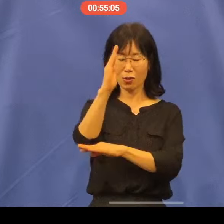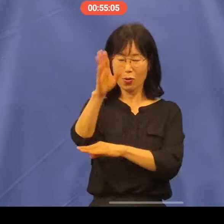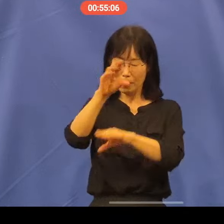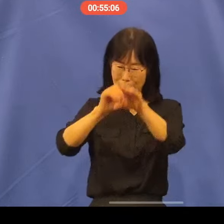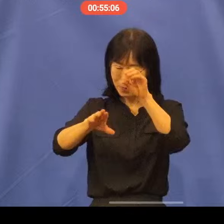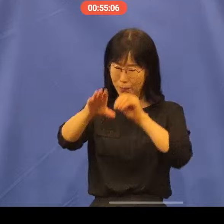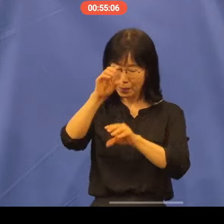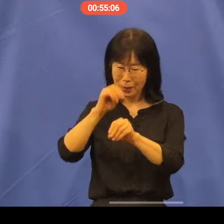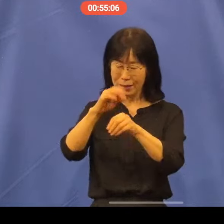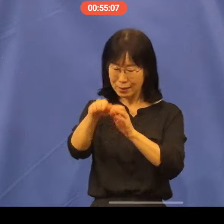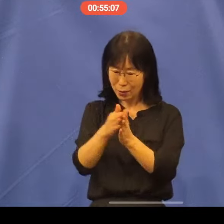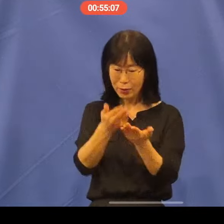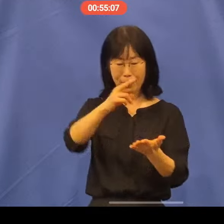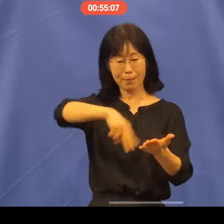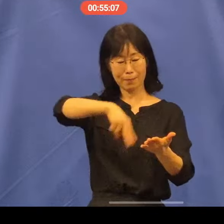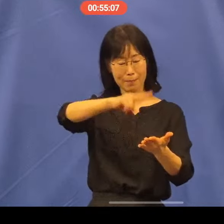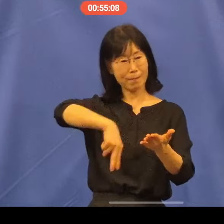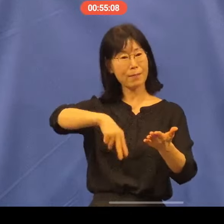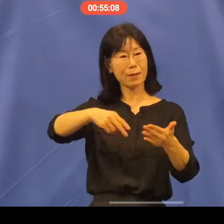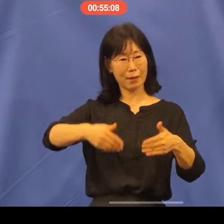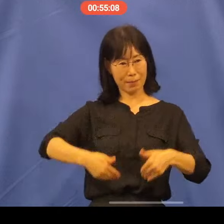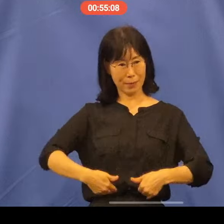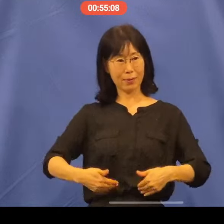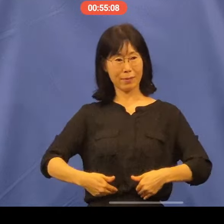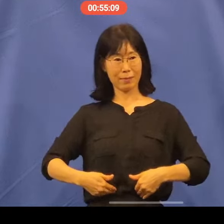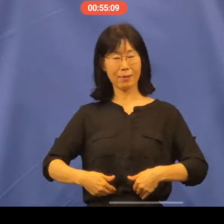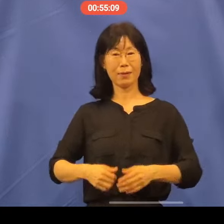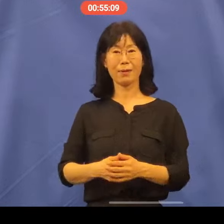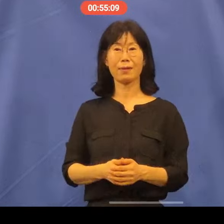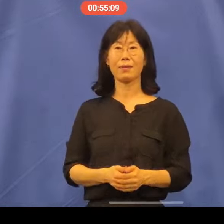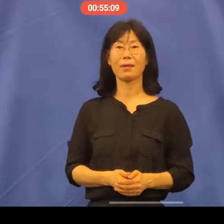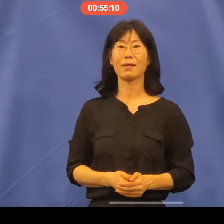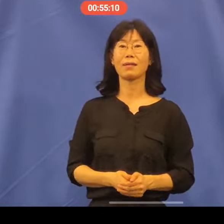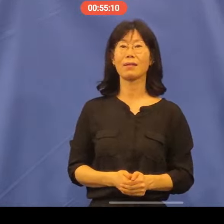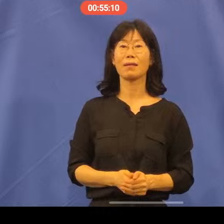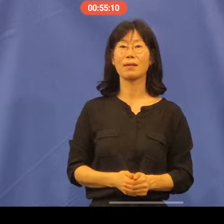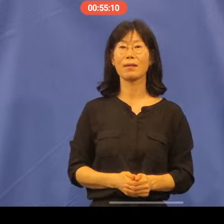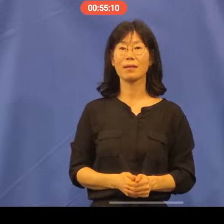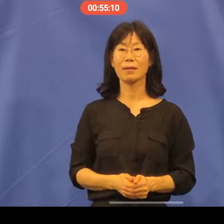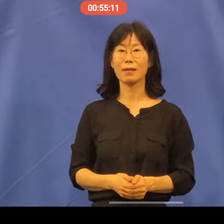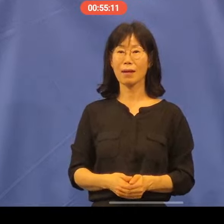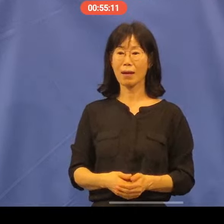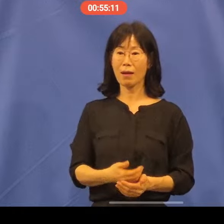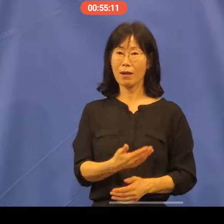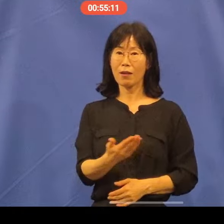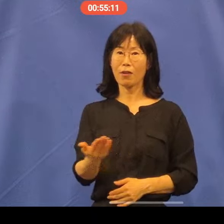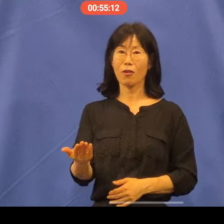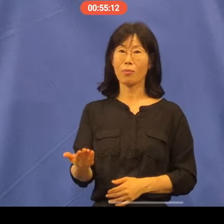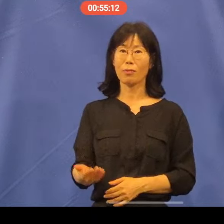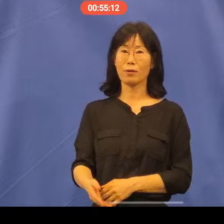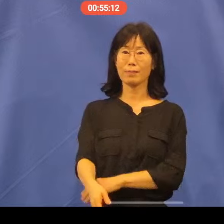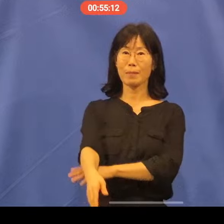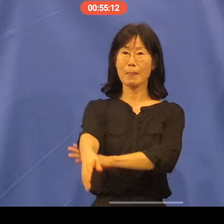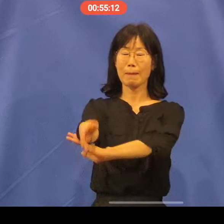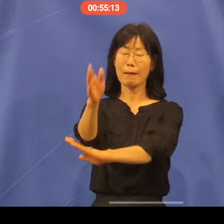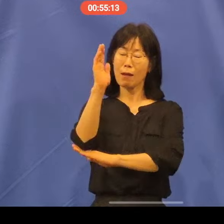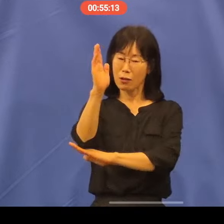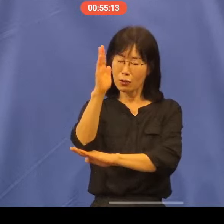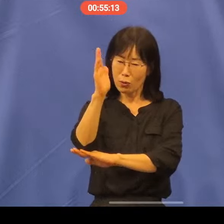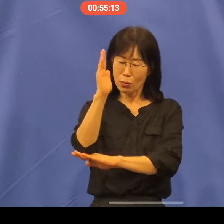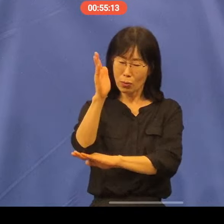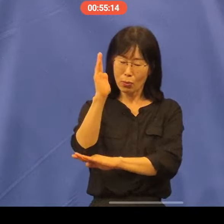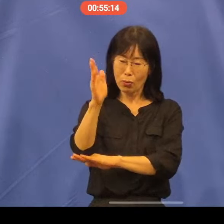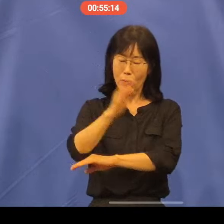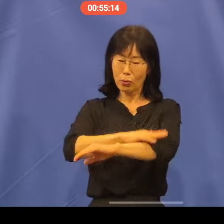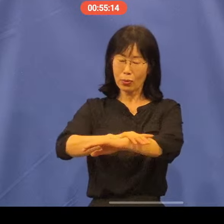그러니까 은혜도 받을 줄 아는 사람이 받는 거예요. 설교도 그런 설교를 들으세요. 누구 설교든 관계없어요,